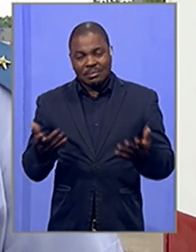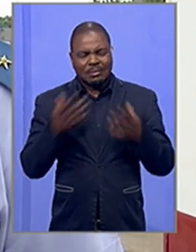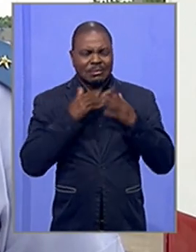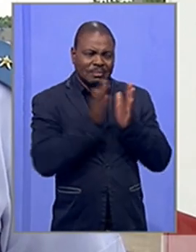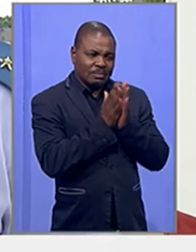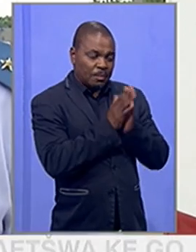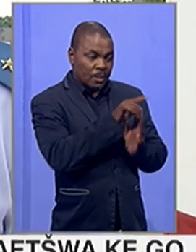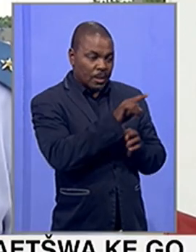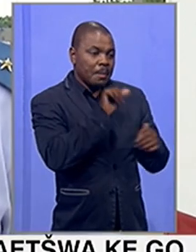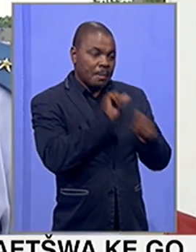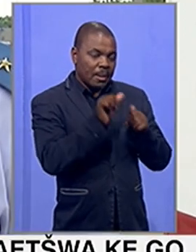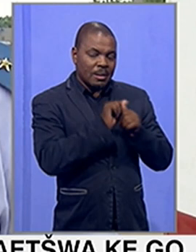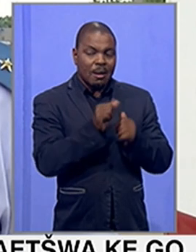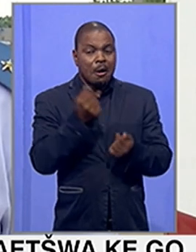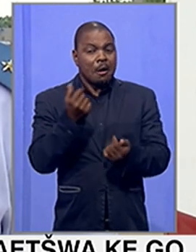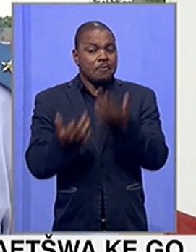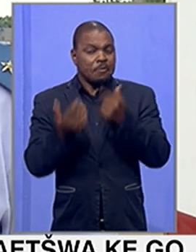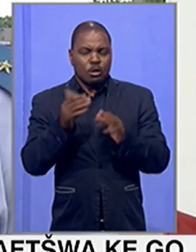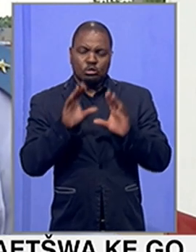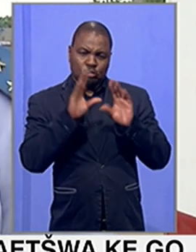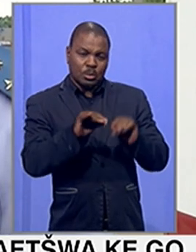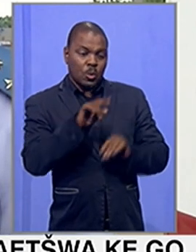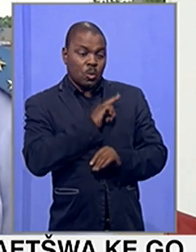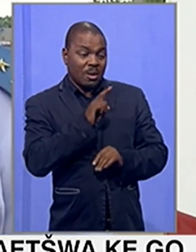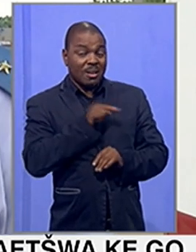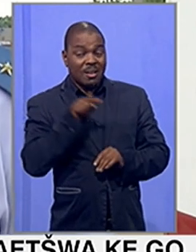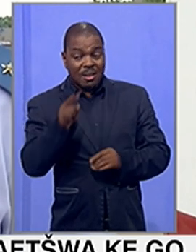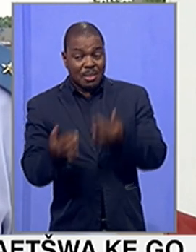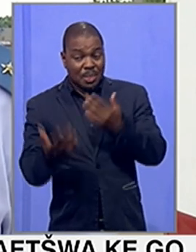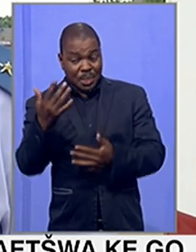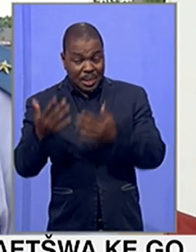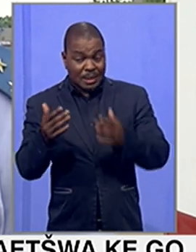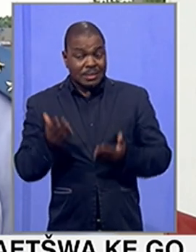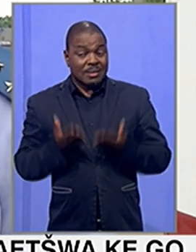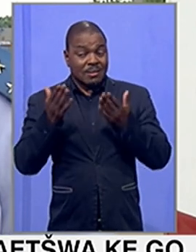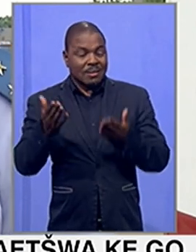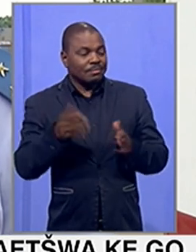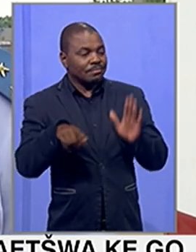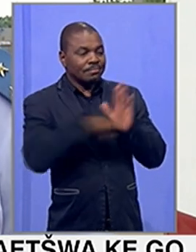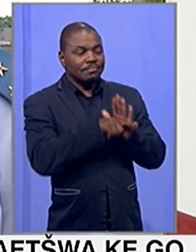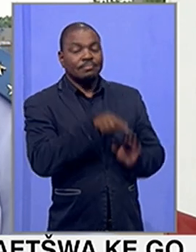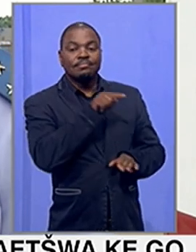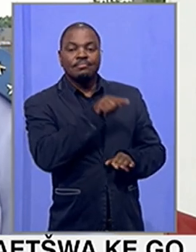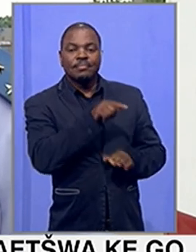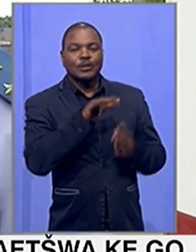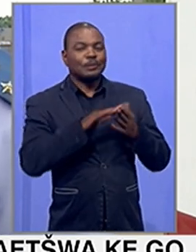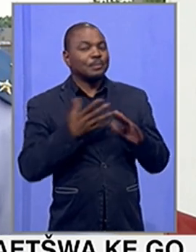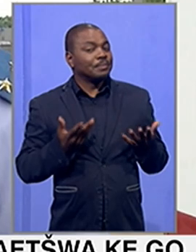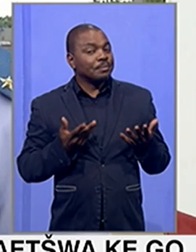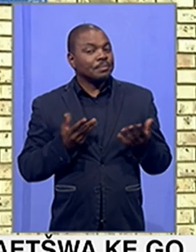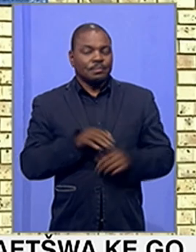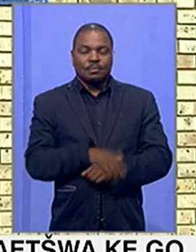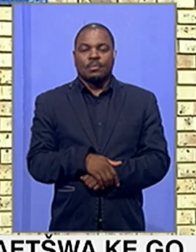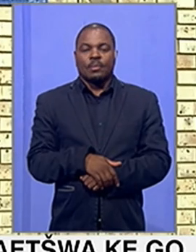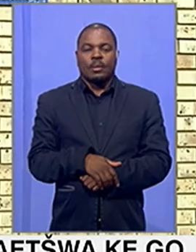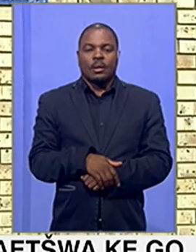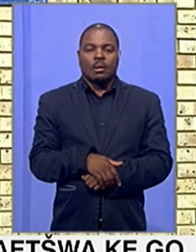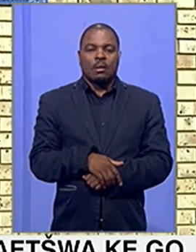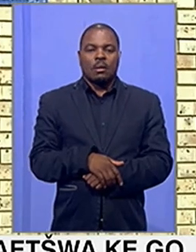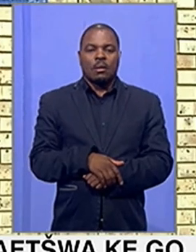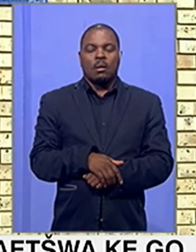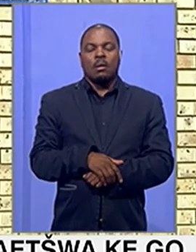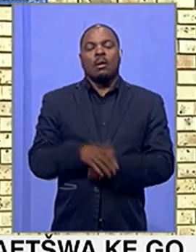ba tlogele go dira se ba se dirang ka ntlha gore ko bofelong selo se o se feleletsa se boela ko go bone kgotsa se ama ditirelo ka mokgwa mongwe. Ba kantoro